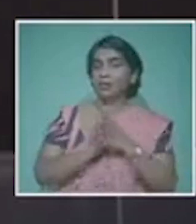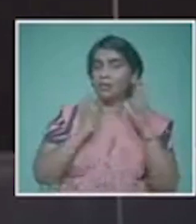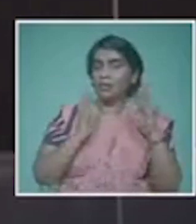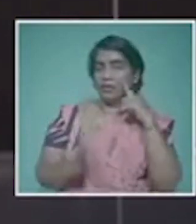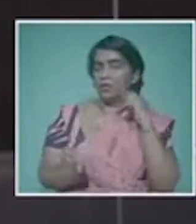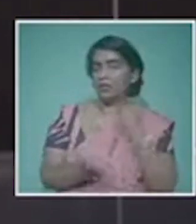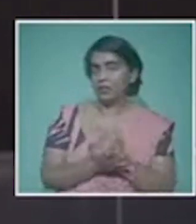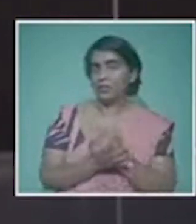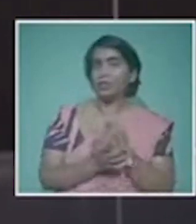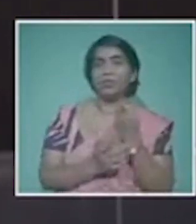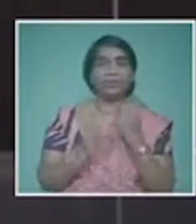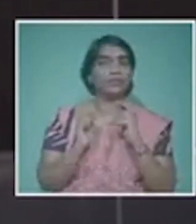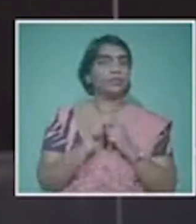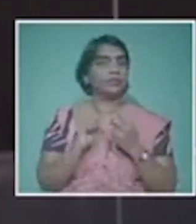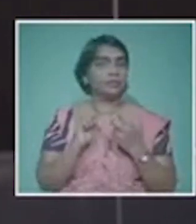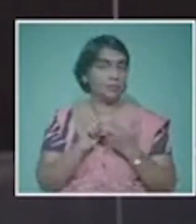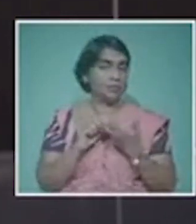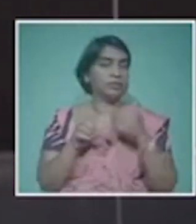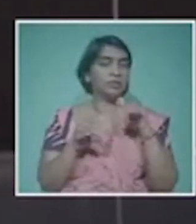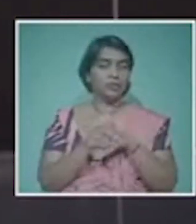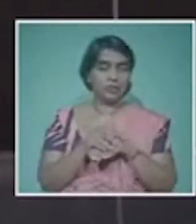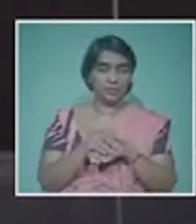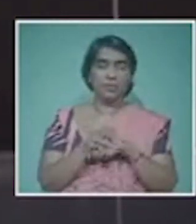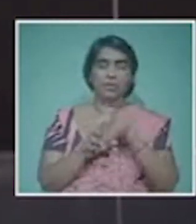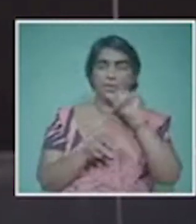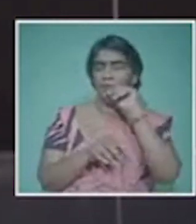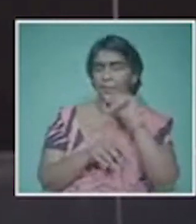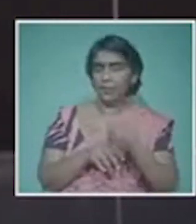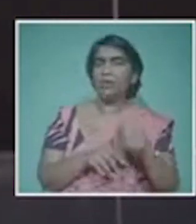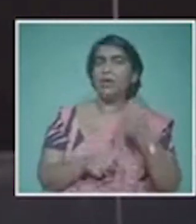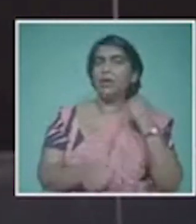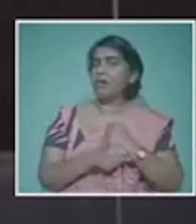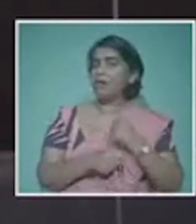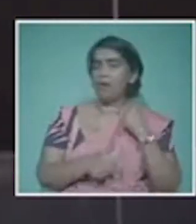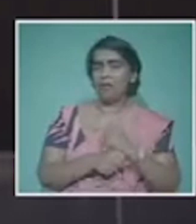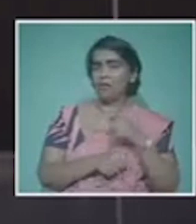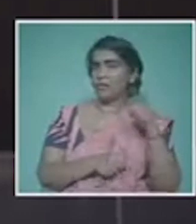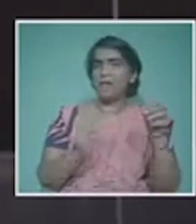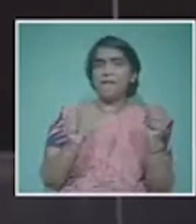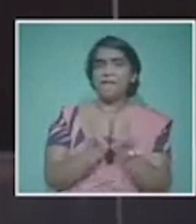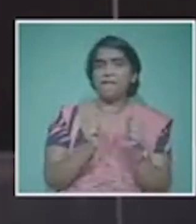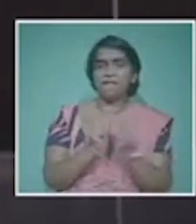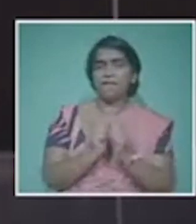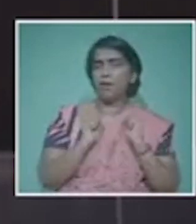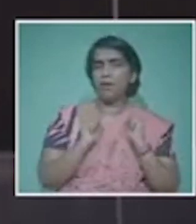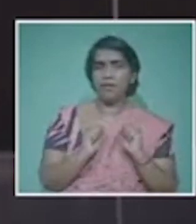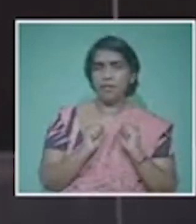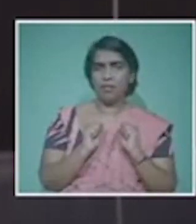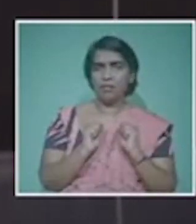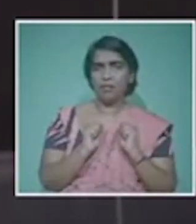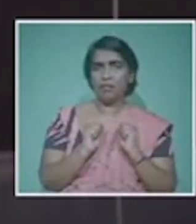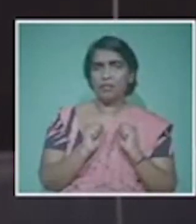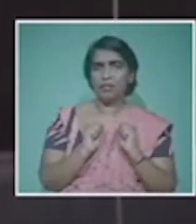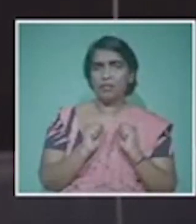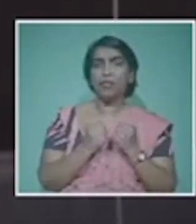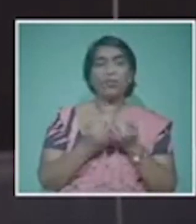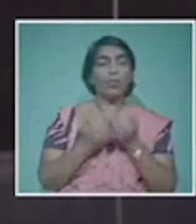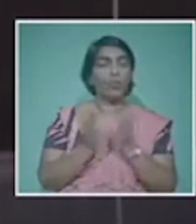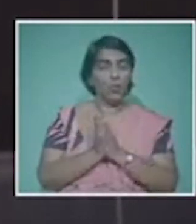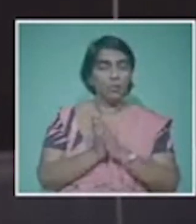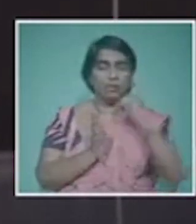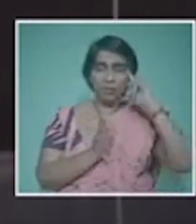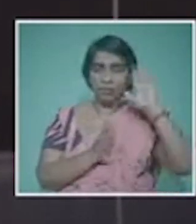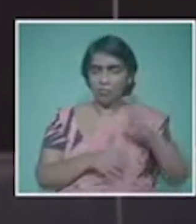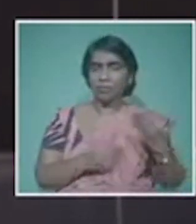பங்கேற்று உரையாற்றும் போதே ஹர்ஷடி செல்வா இதனை குறிப்பிட்டார். இராணுவத்தினர், காவல்துறையினர், விசேட அதிரடி படையினருக்கு செலவிடும்